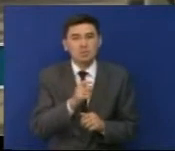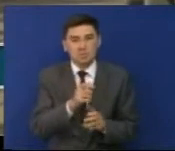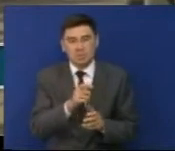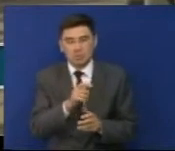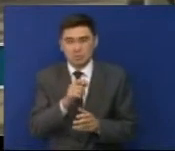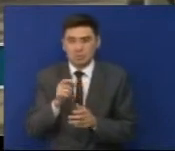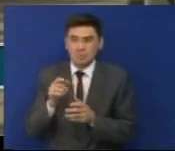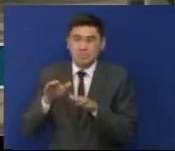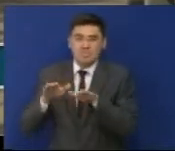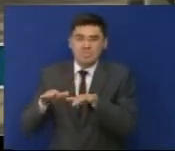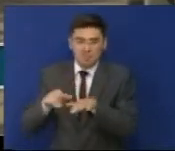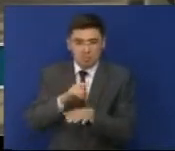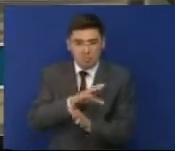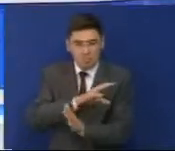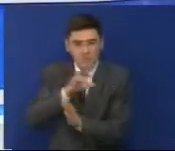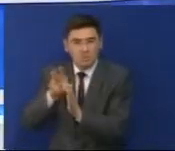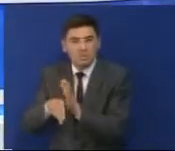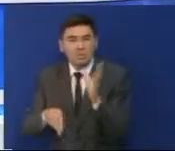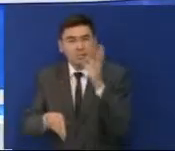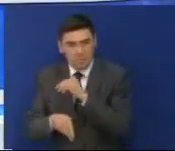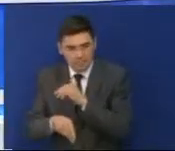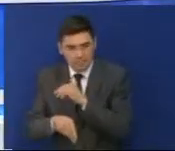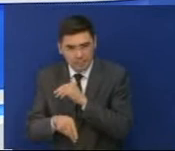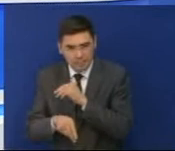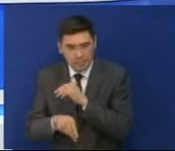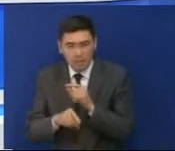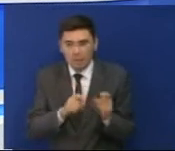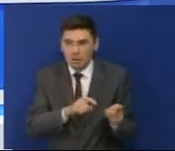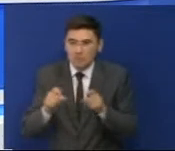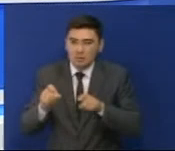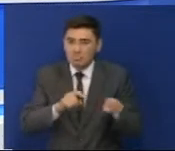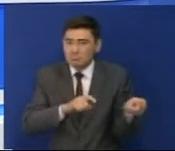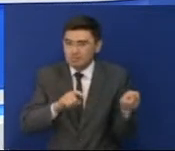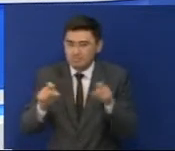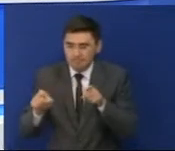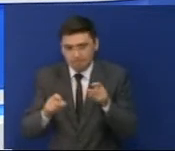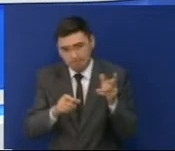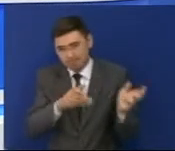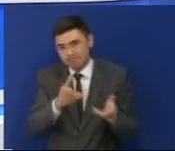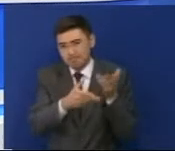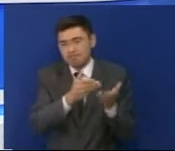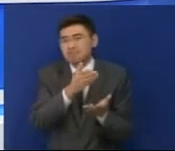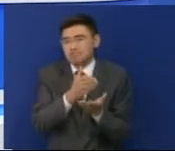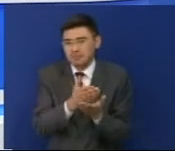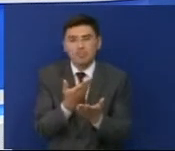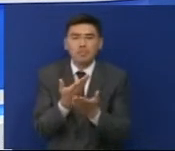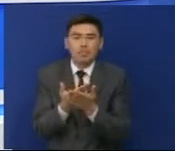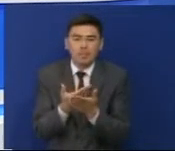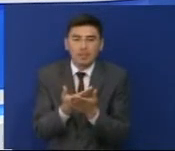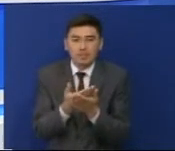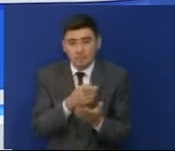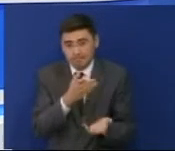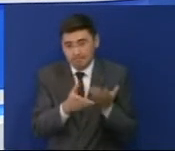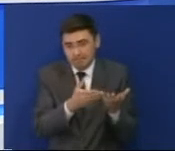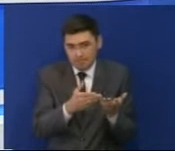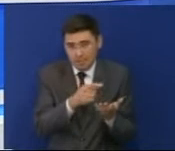бар, дейді ол. Айта кетерлігі, аталмыш бағдарлама аясында қоныс аударғандарды ынталандыру қарастырылған. Біріншіден, қоныс